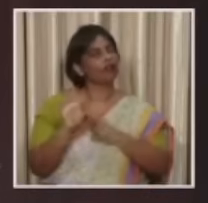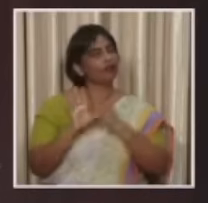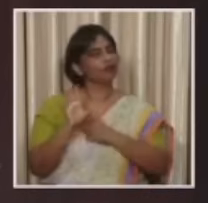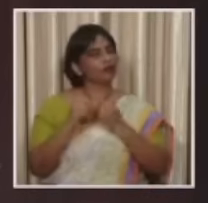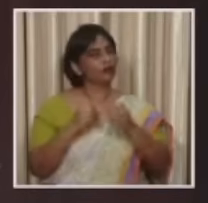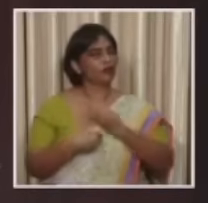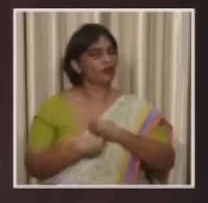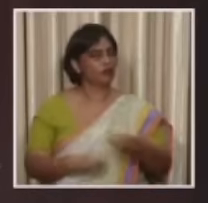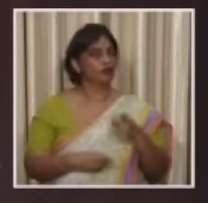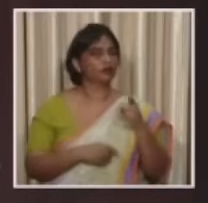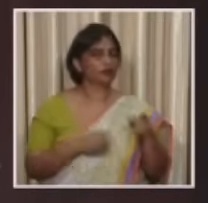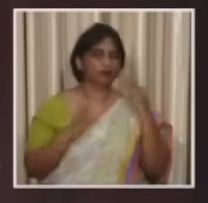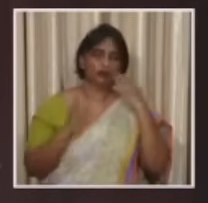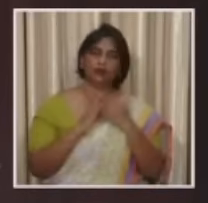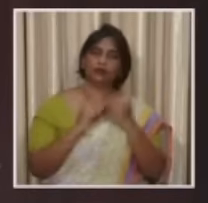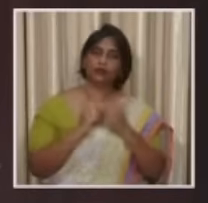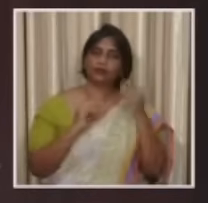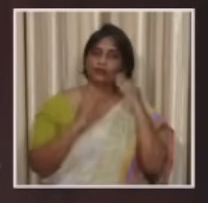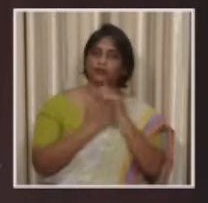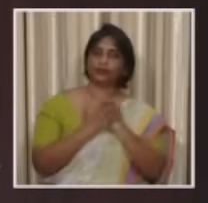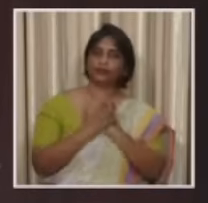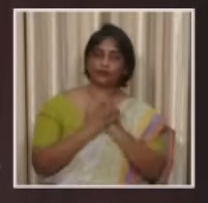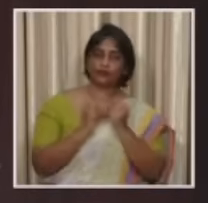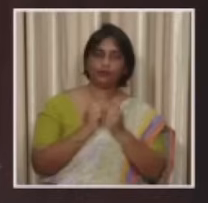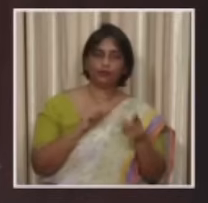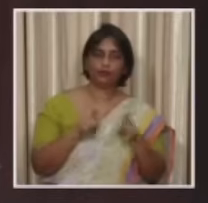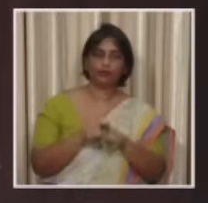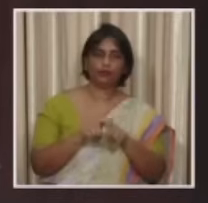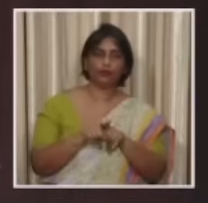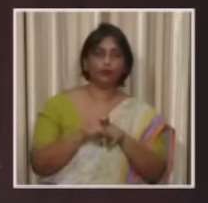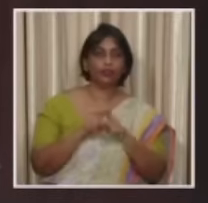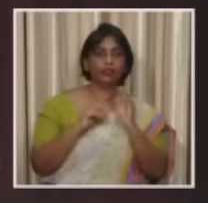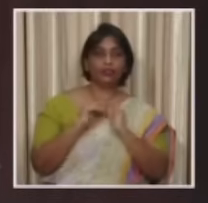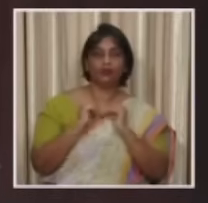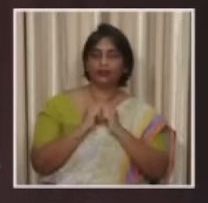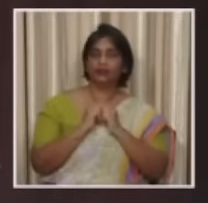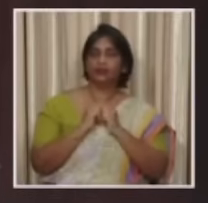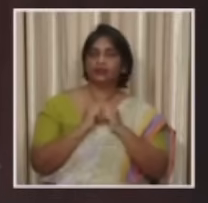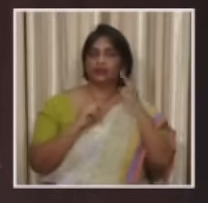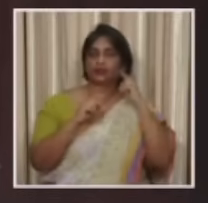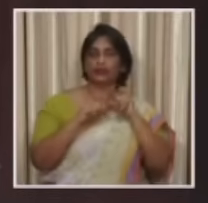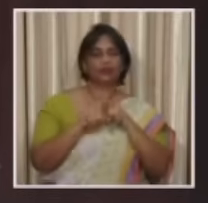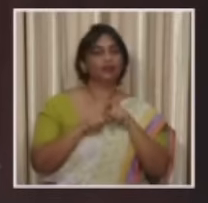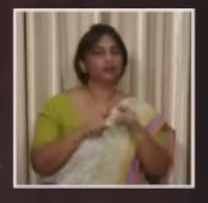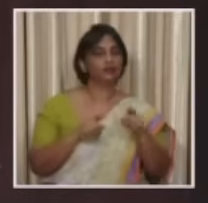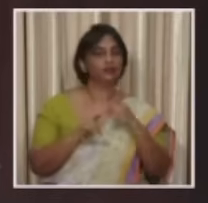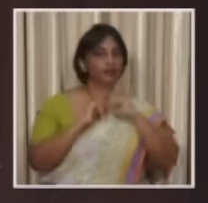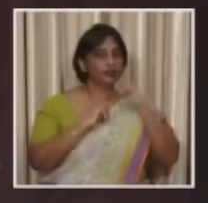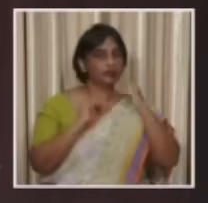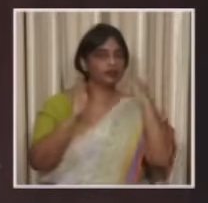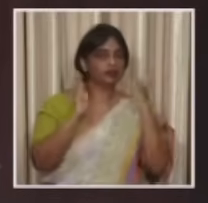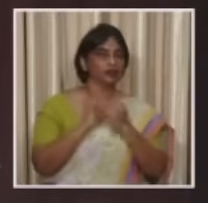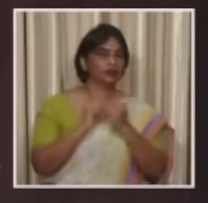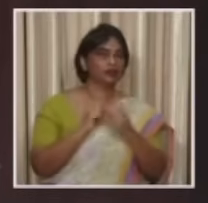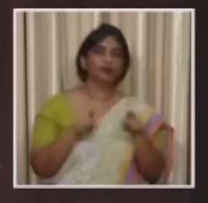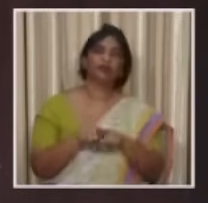ඒ විනාශ වෙලා තියෙන්නේ. අපද සාමාන්‍ය පෙළ කොවිඩ් වලින් විනාශ වුණා, ඒ ලෙවල්ස් වල විනාශ වුණා. ඊළඟට අනිත් පැත්තෙන් ගත්තම විශ්වවිද්‍යාලේ